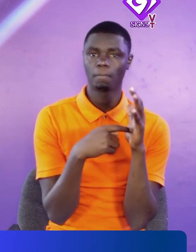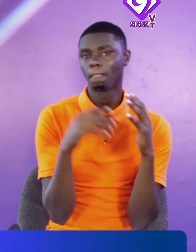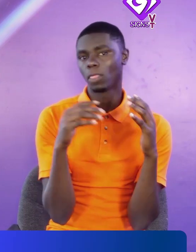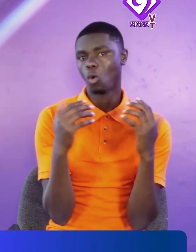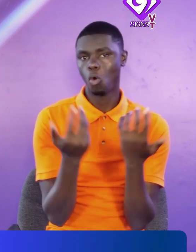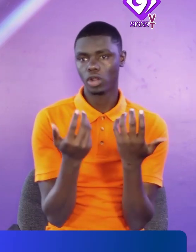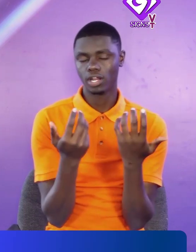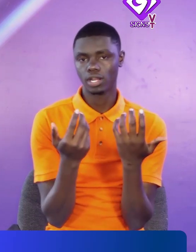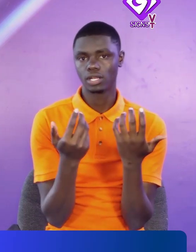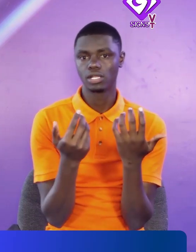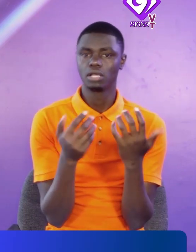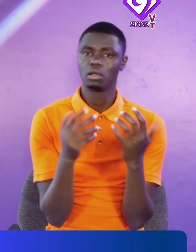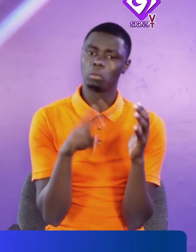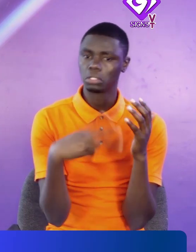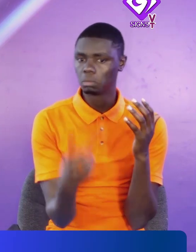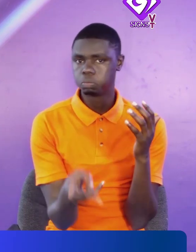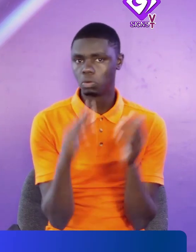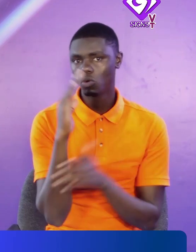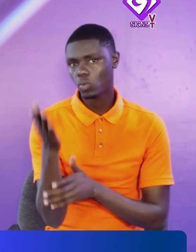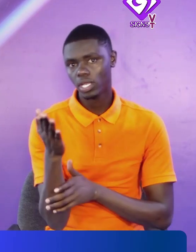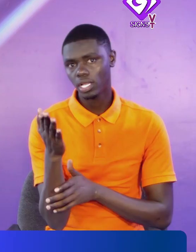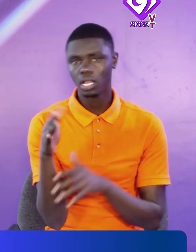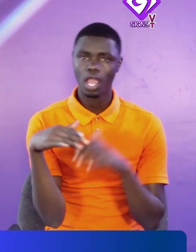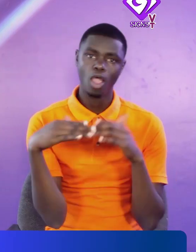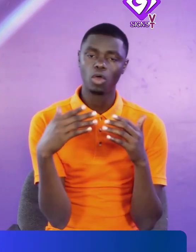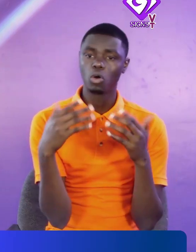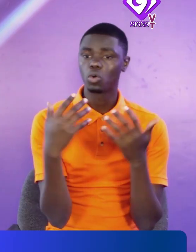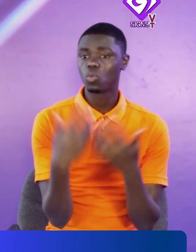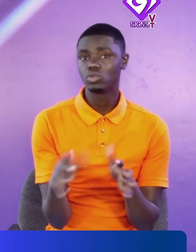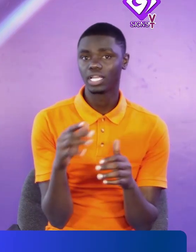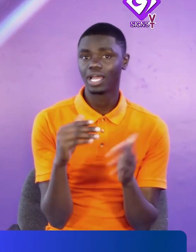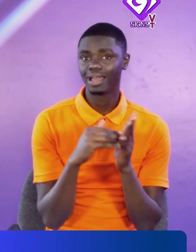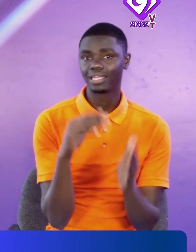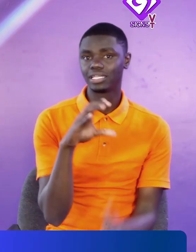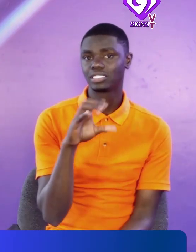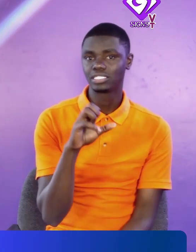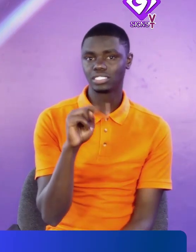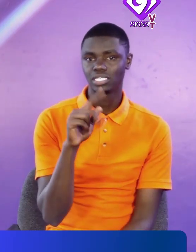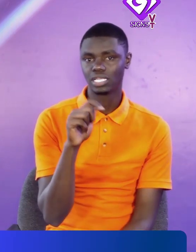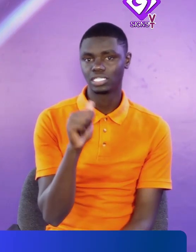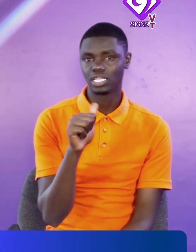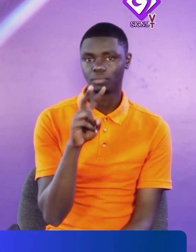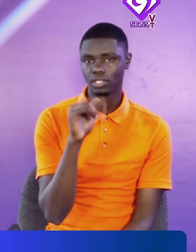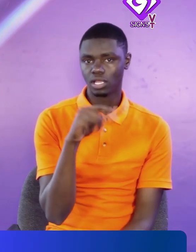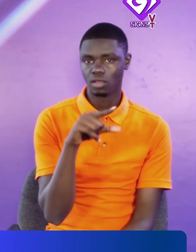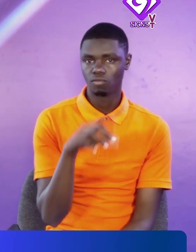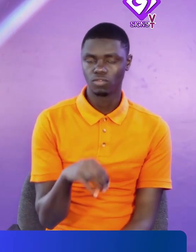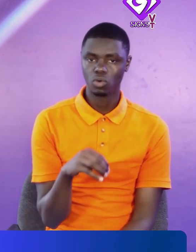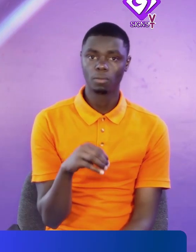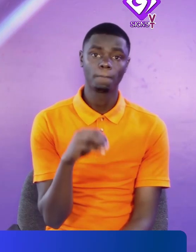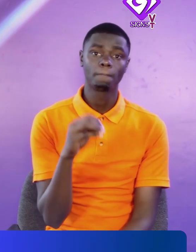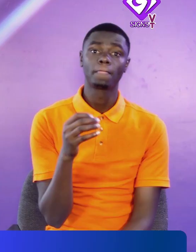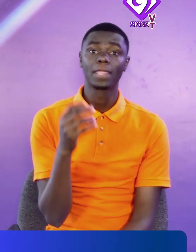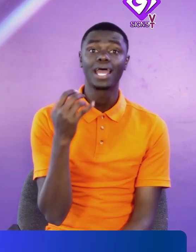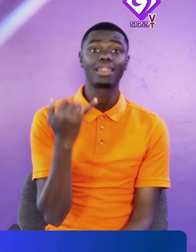to falter? Are they going to lose against Celta Vigo? Hiyo ndio swali kila mtu anajiuliza. Diego Simeone anaonekana sasa